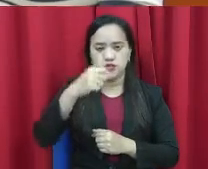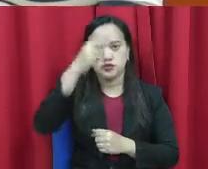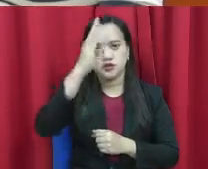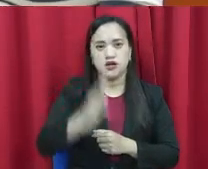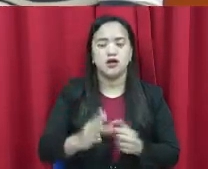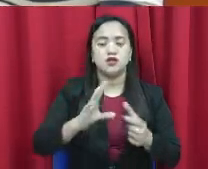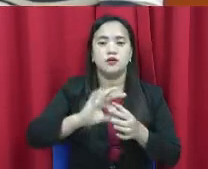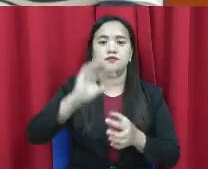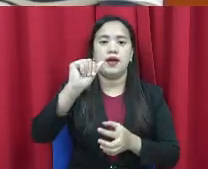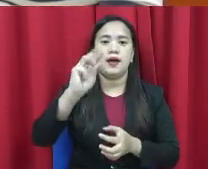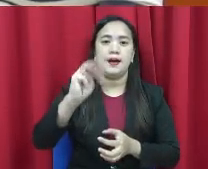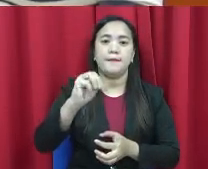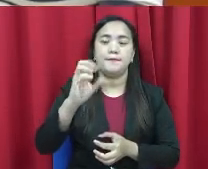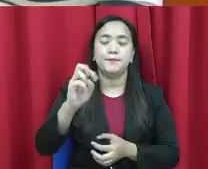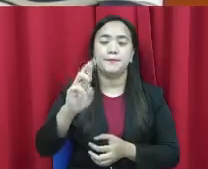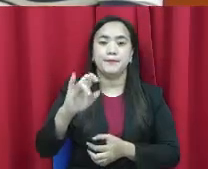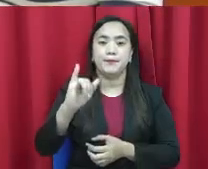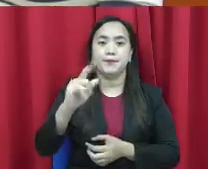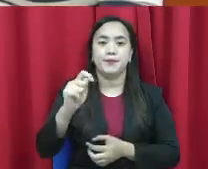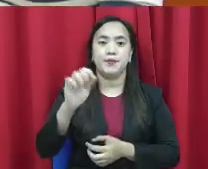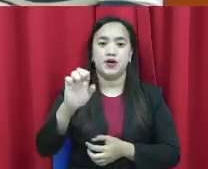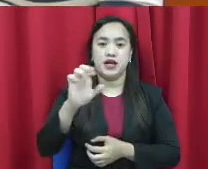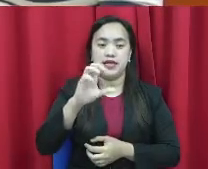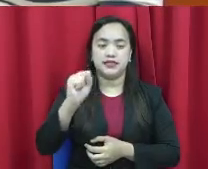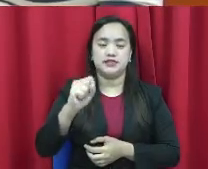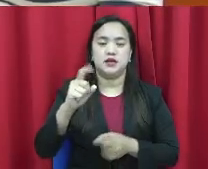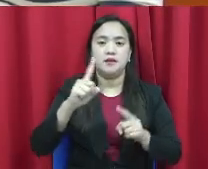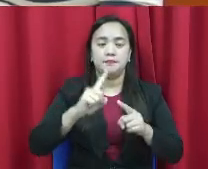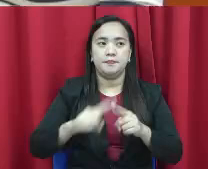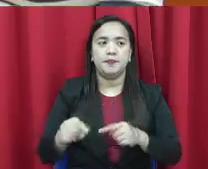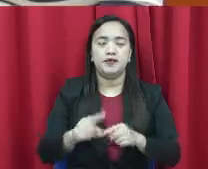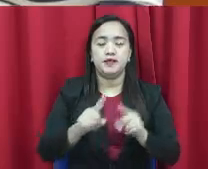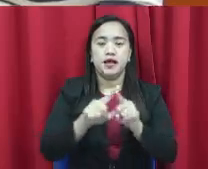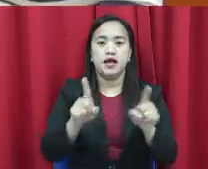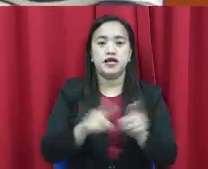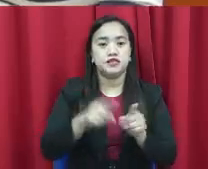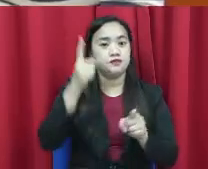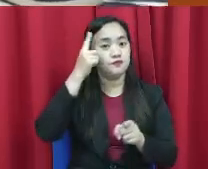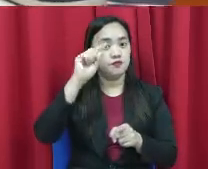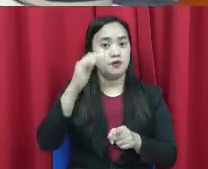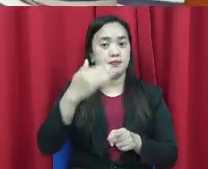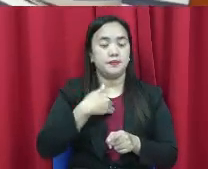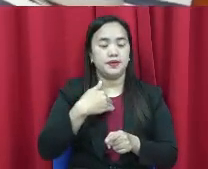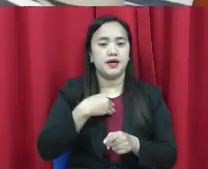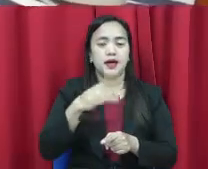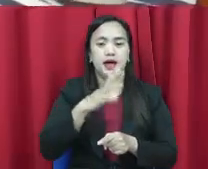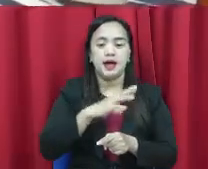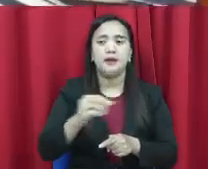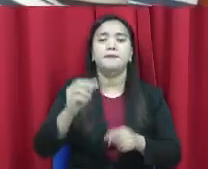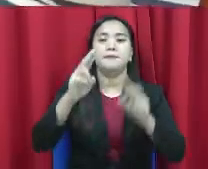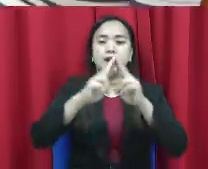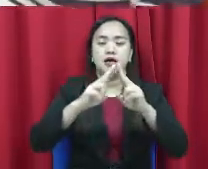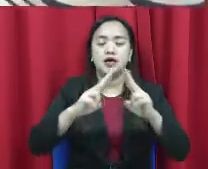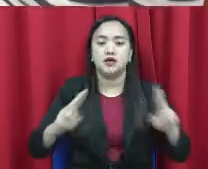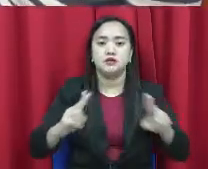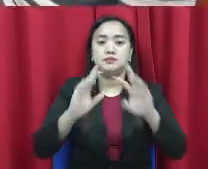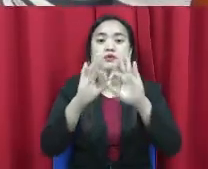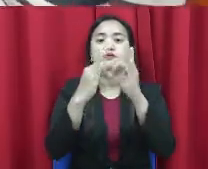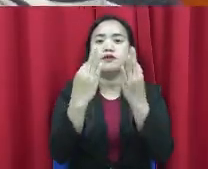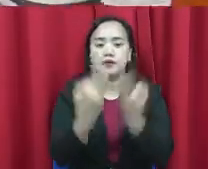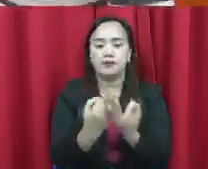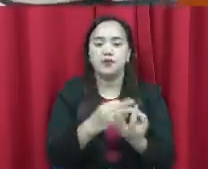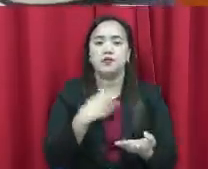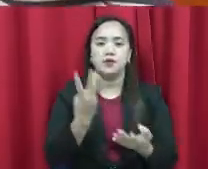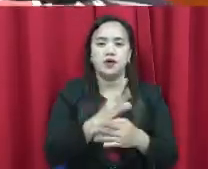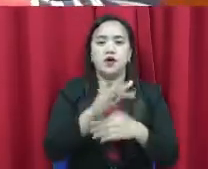amorites in Whose land you Dwell but As for me and my house o my house